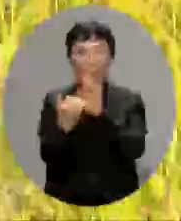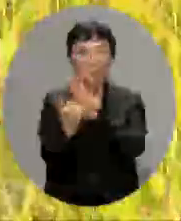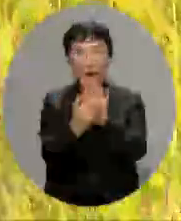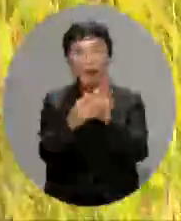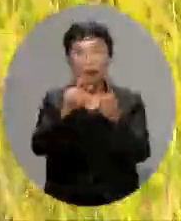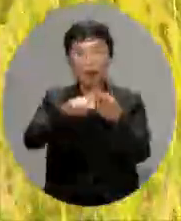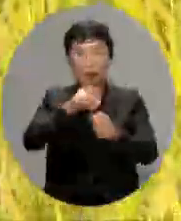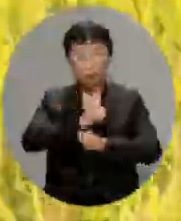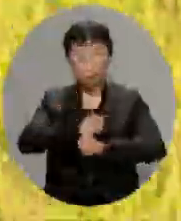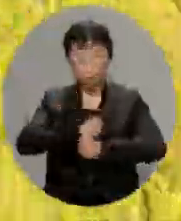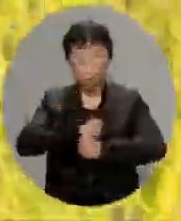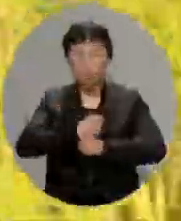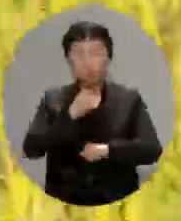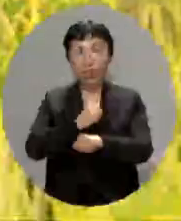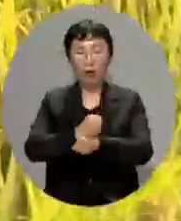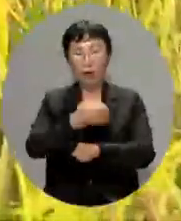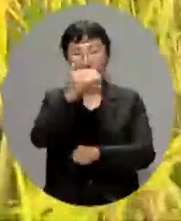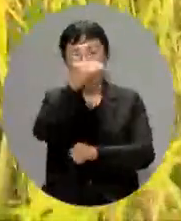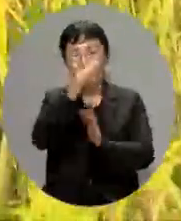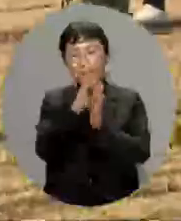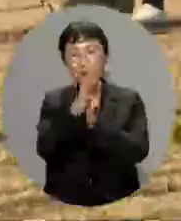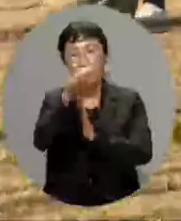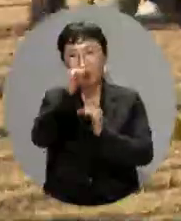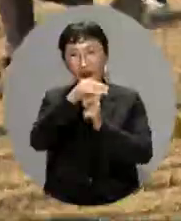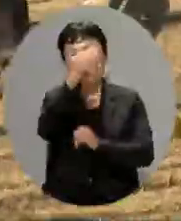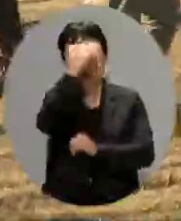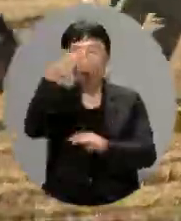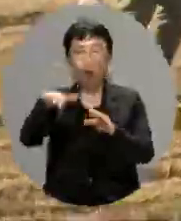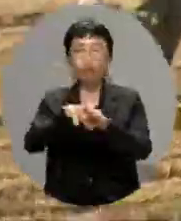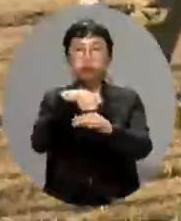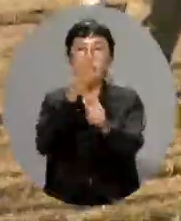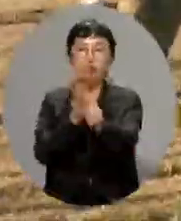방역수칙 준수, 질서 있는 관람 문화를 당부했습니다. MBC 뉴스 한범수입니다.